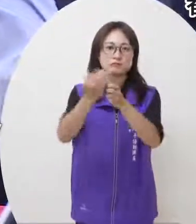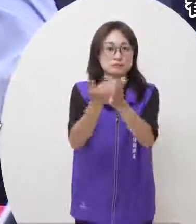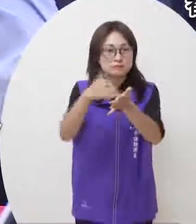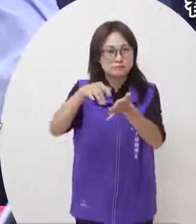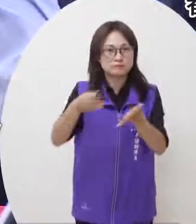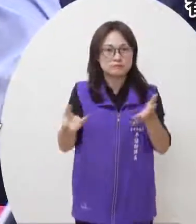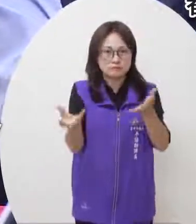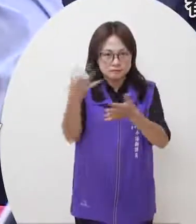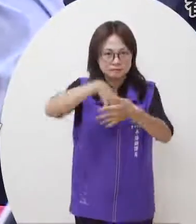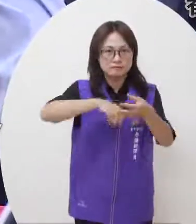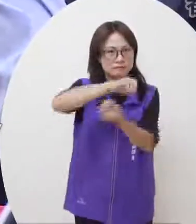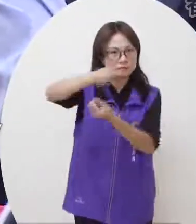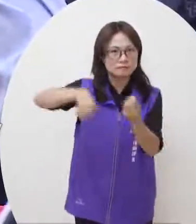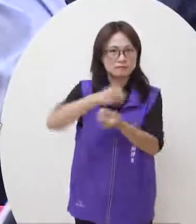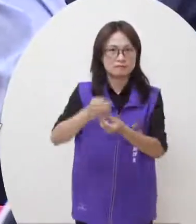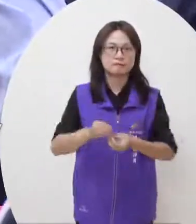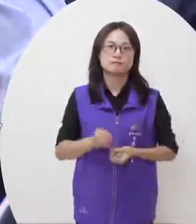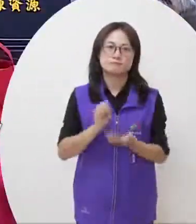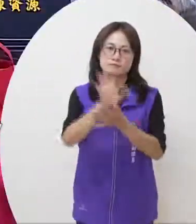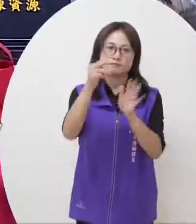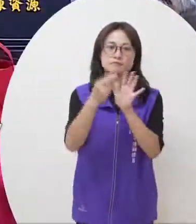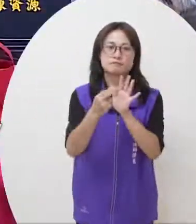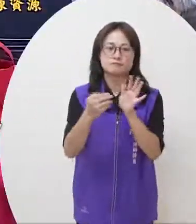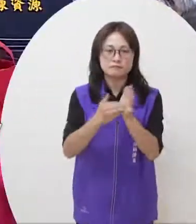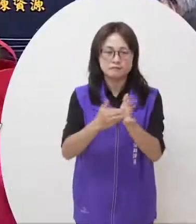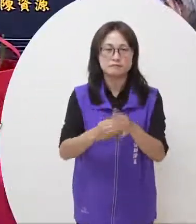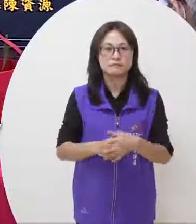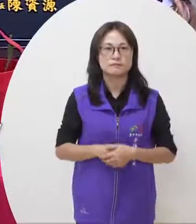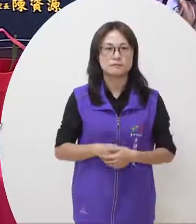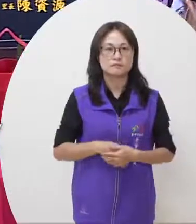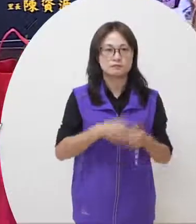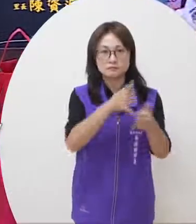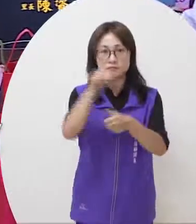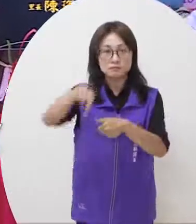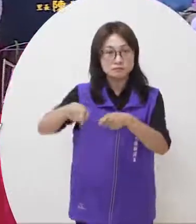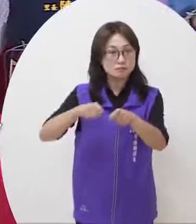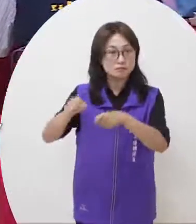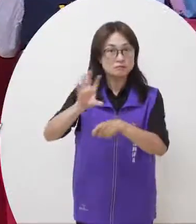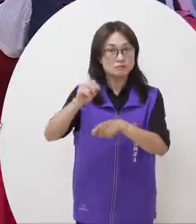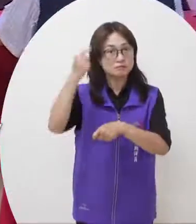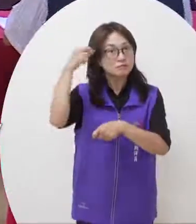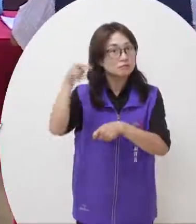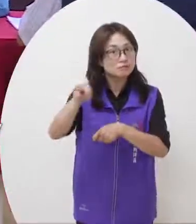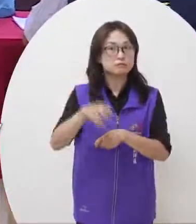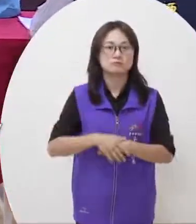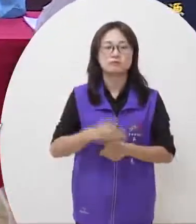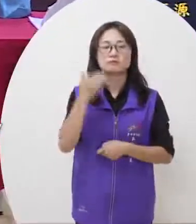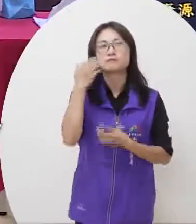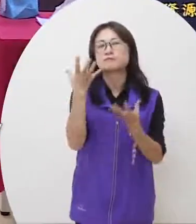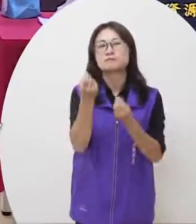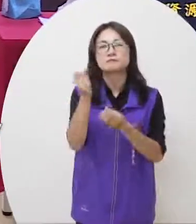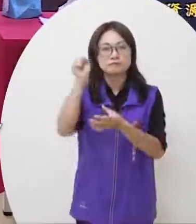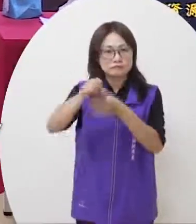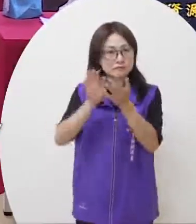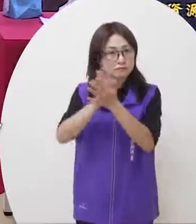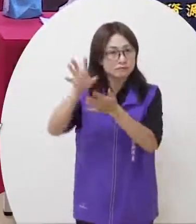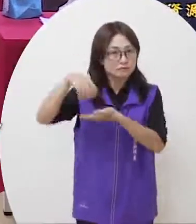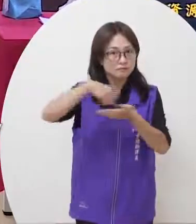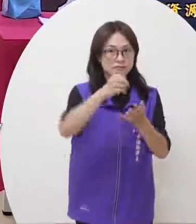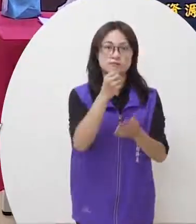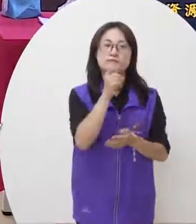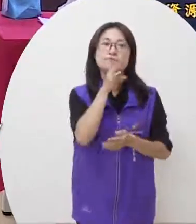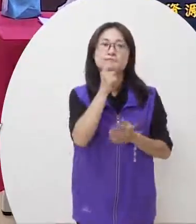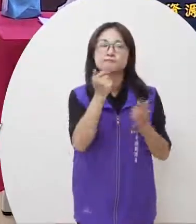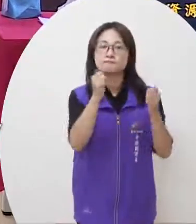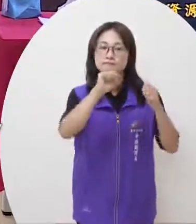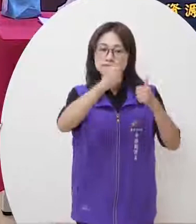调整来支应。那以上报告完毕。 请问大家对于文化局这项预算有没有意见？如果没有意见，本案通过以后